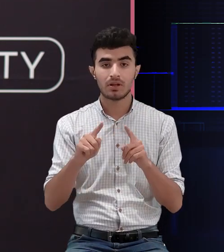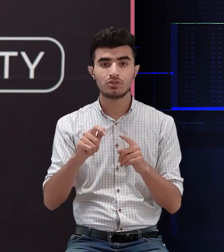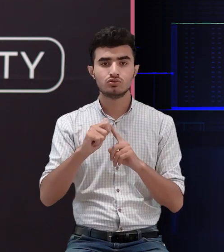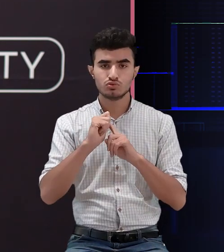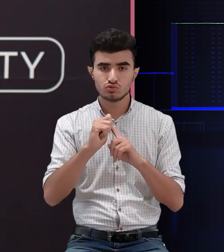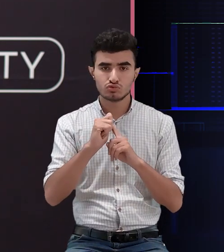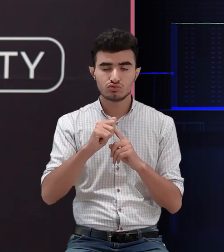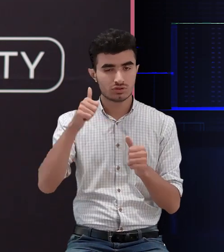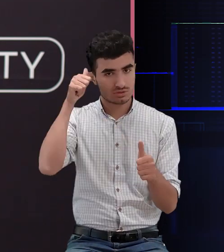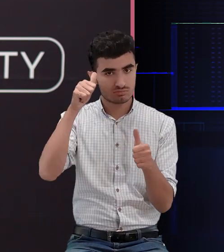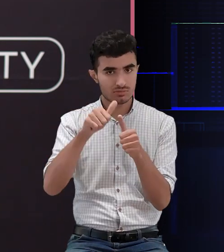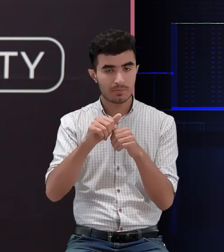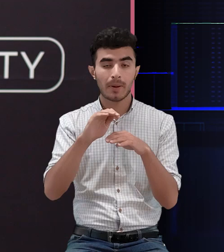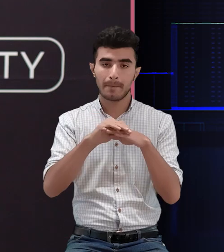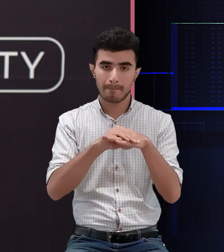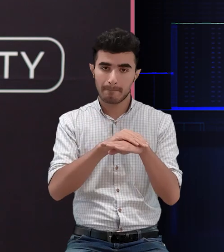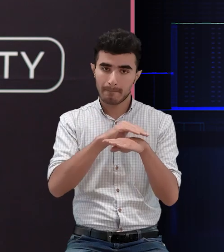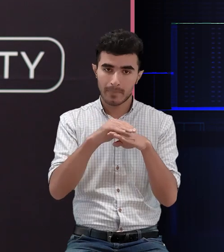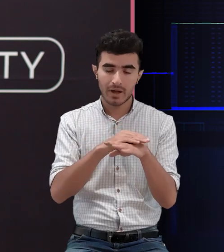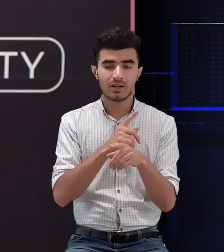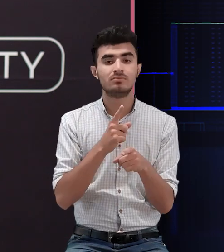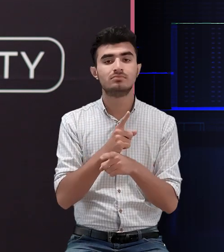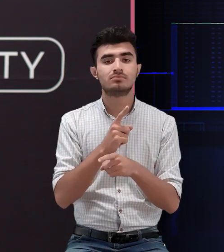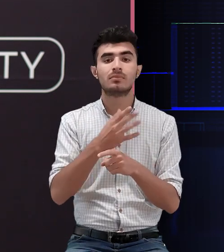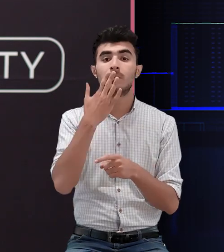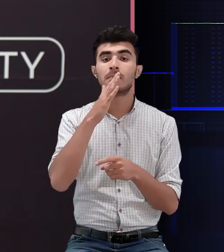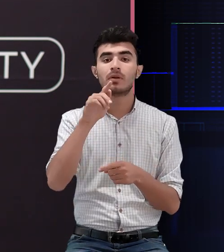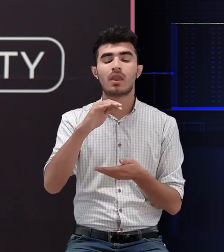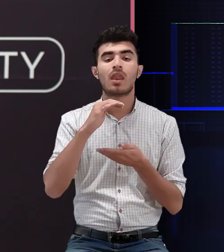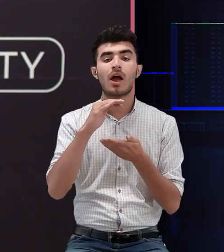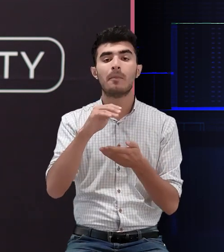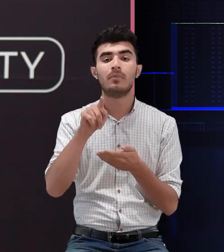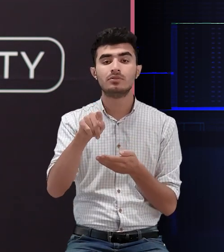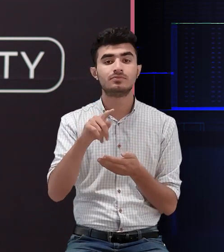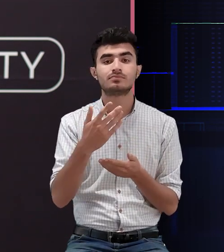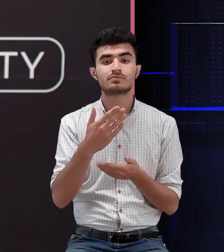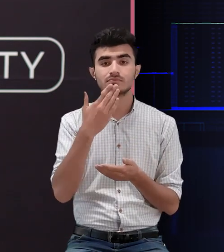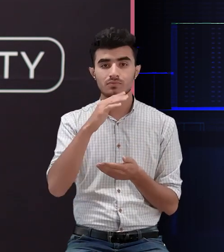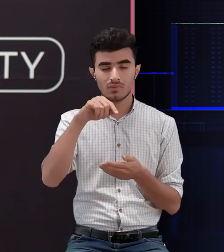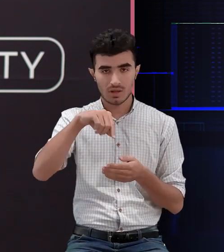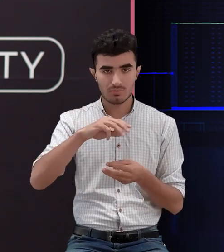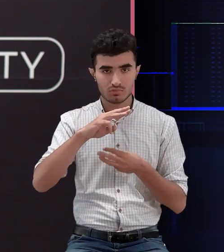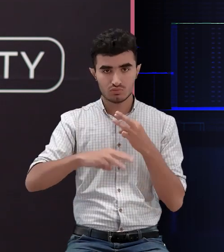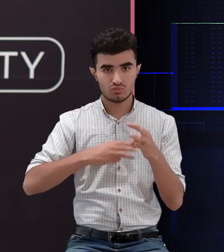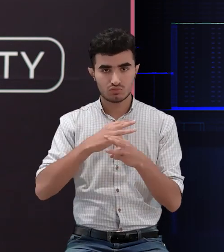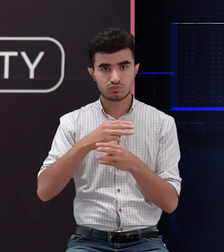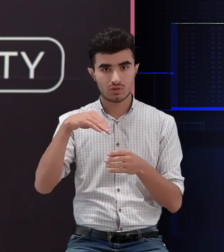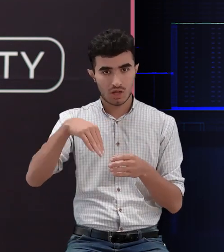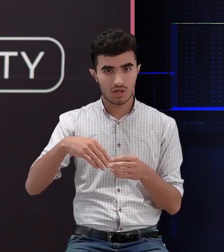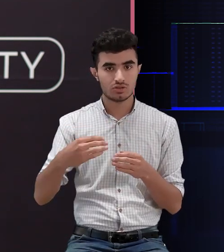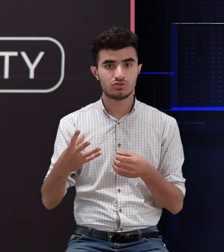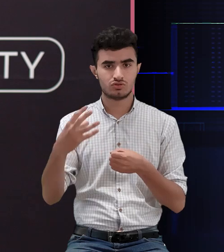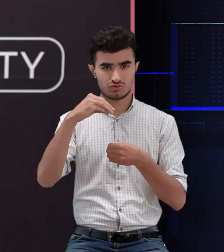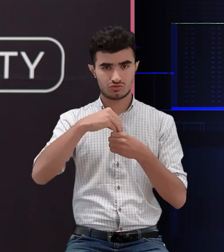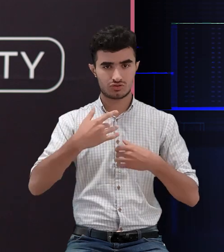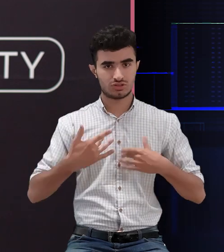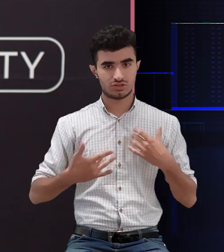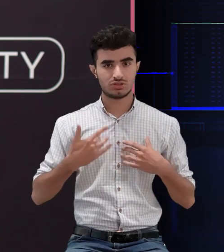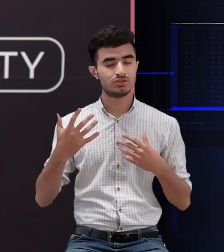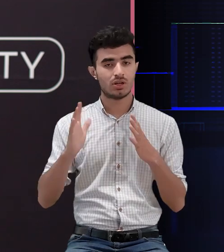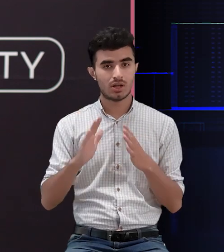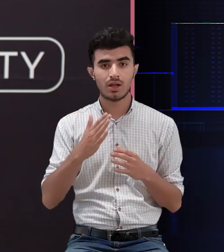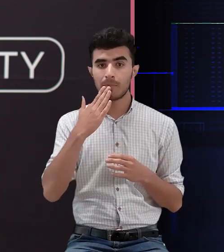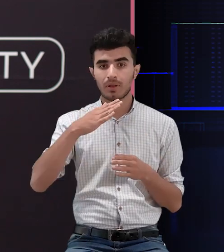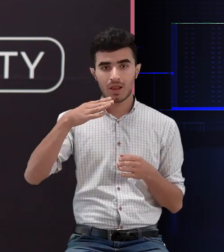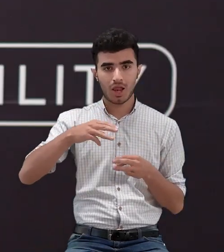याद रखें तहम्मुल और प्यार से सिखाएं, क्योंकि वो बच्चा अपने आप को हमारी दुनिया में ढालने की कोशिश कर रहा है, जो दुनिया उसके